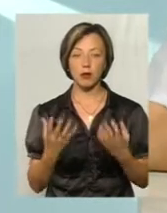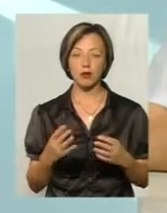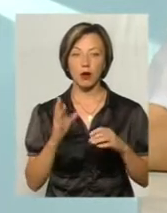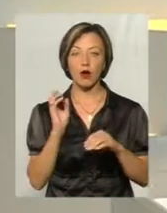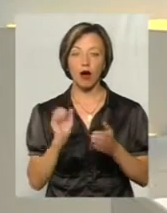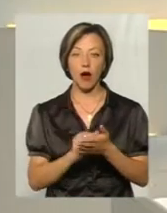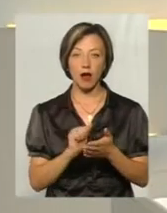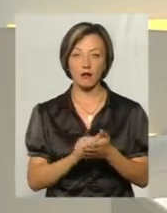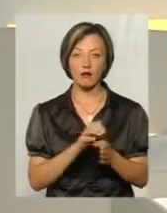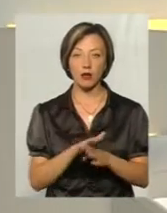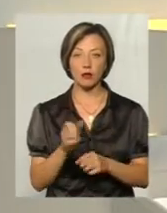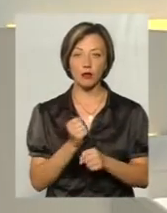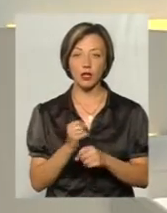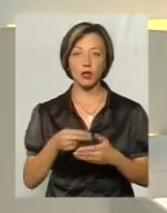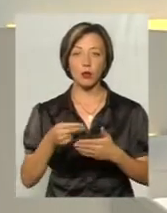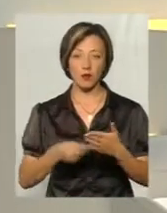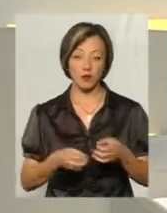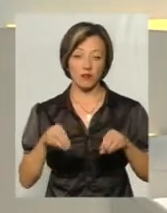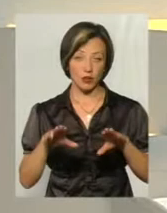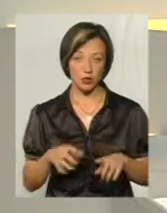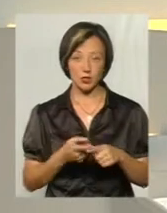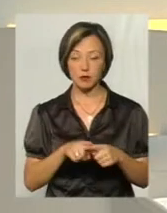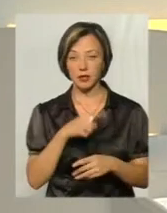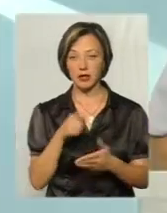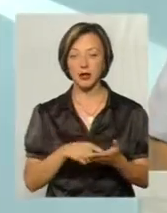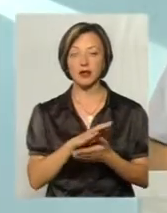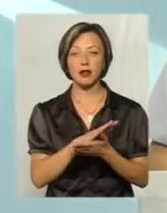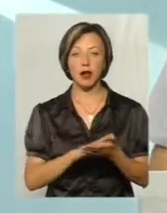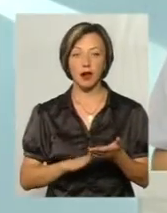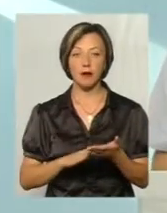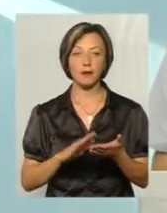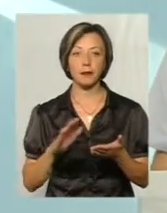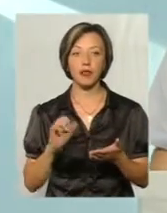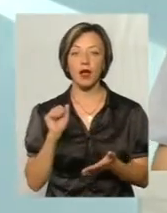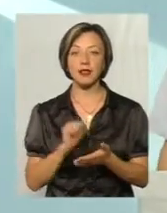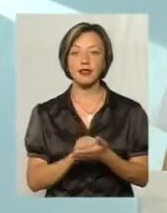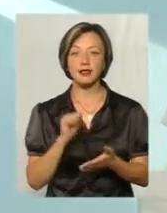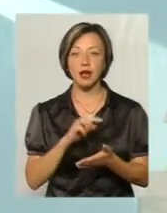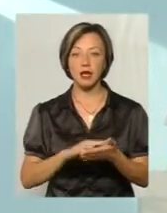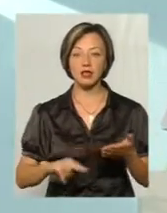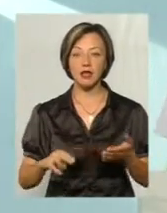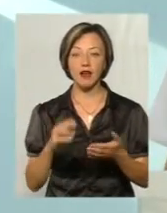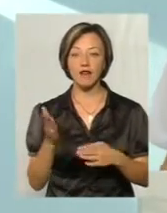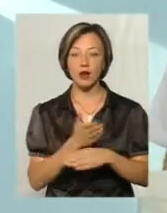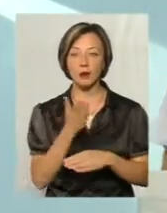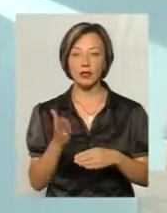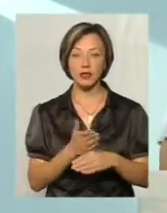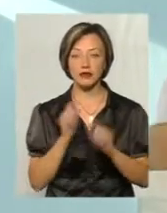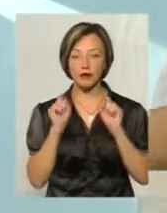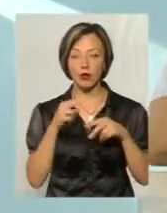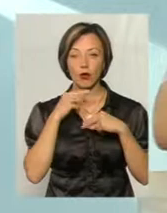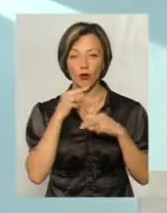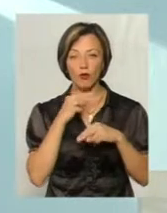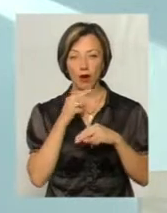робіт і довідки. Ми вирішили це питання. Значить, далі. Атестація виробництва. Звертають увагу на те, що